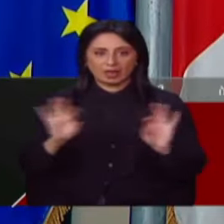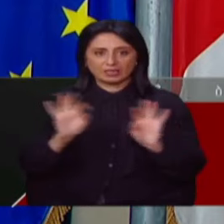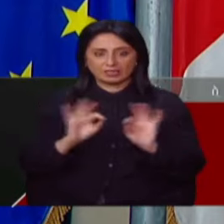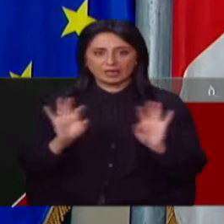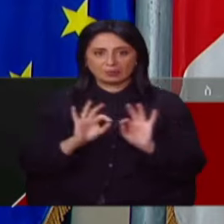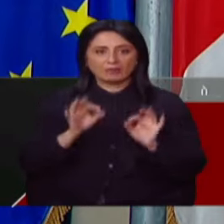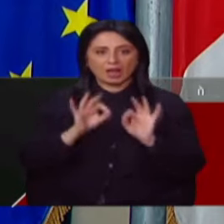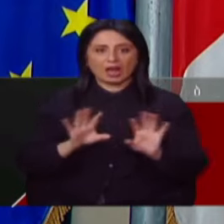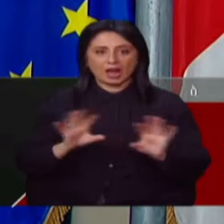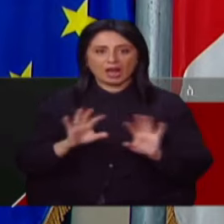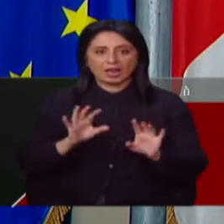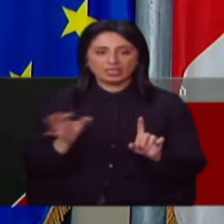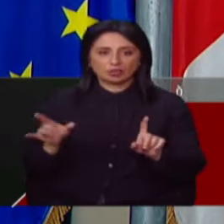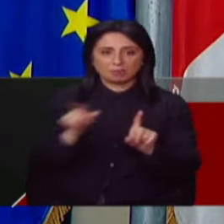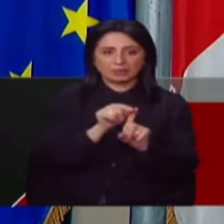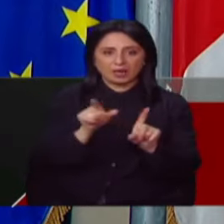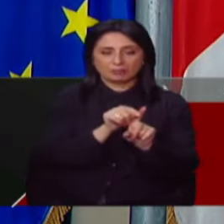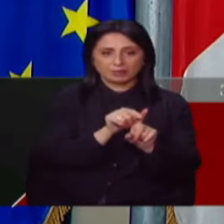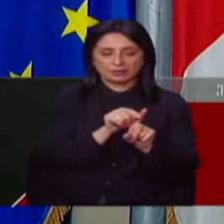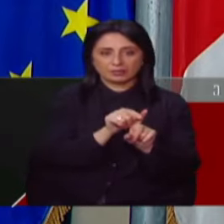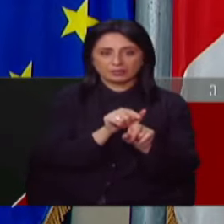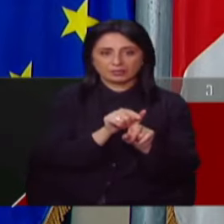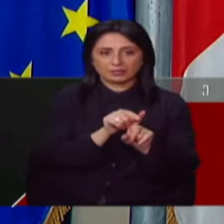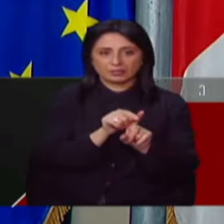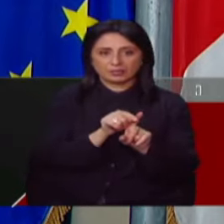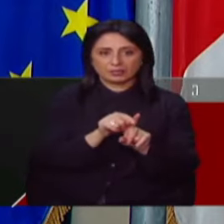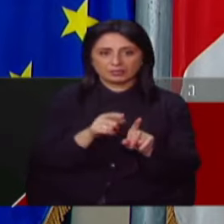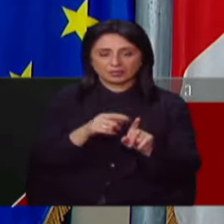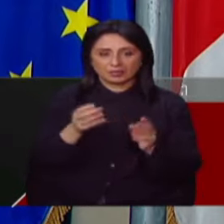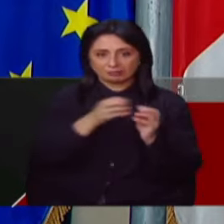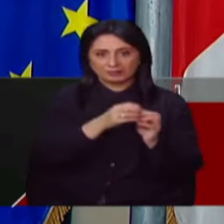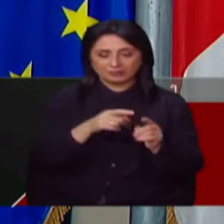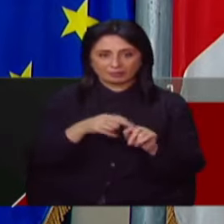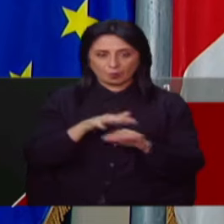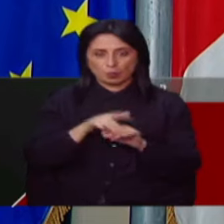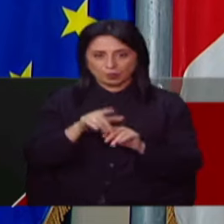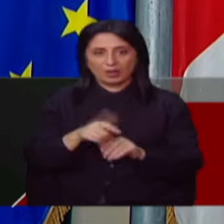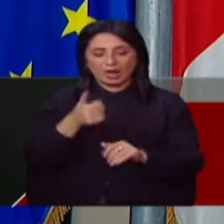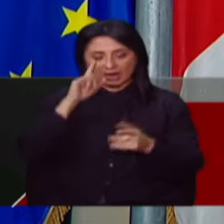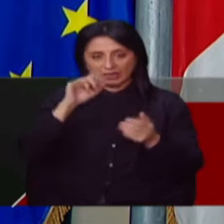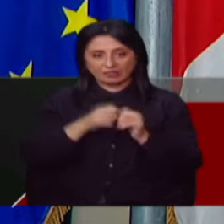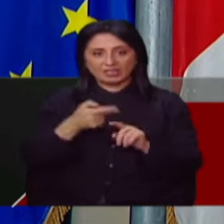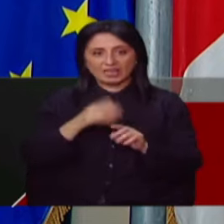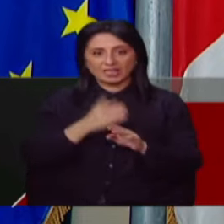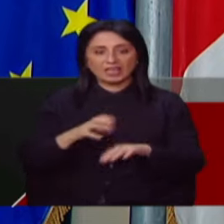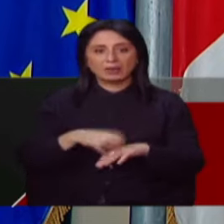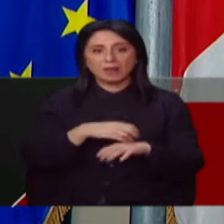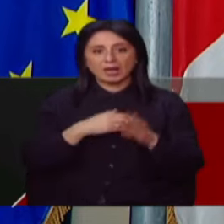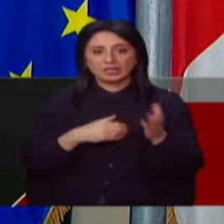განცხადებას არასწორად მოაბას ქოთანს ყურე. მაგრამ კარგად უნდა გვახსოვდეს, რომ ეს არის